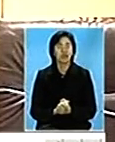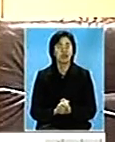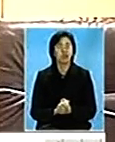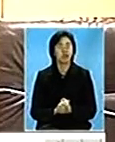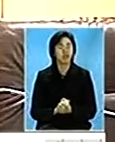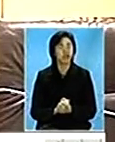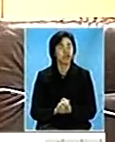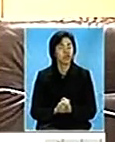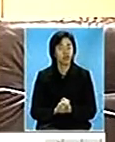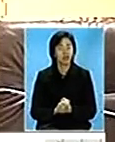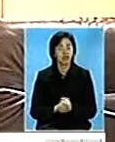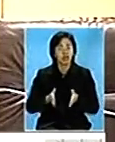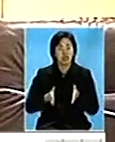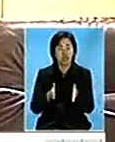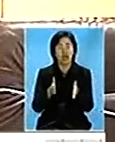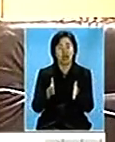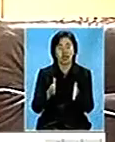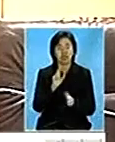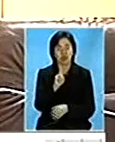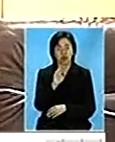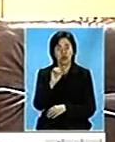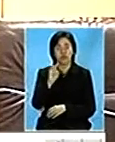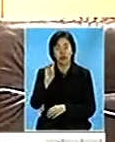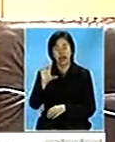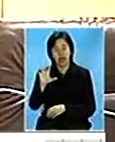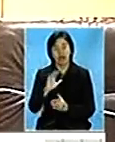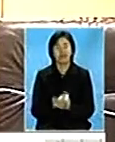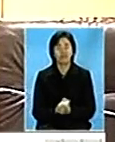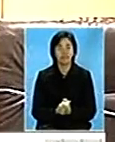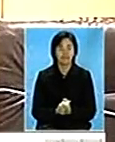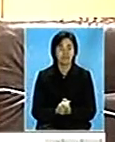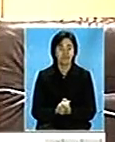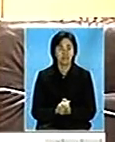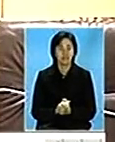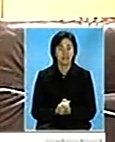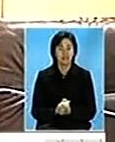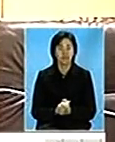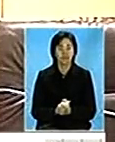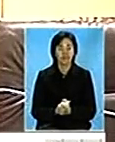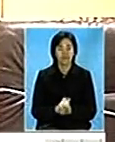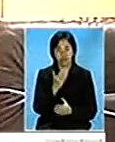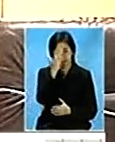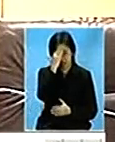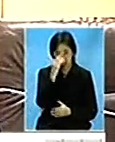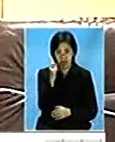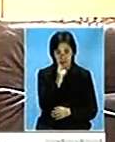เรื่องทางหลวงหมายเลข2085ที่และที่